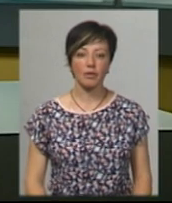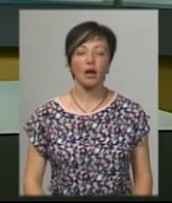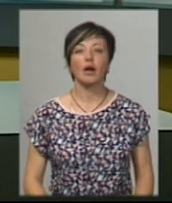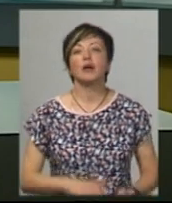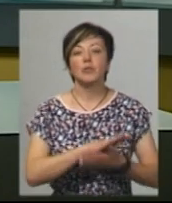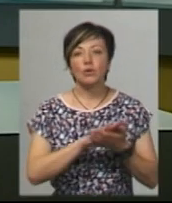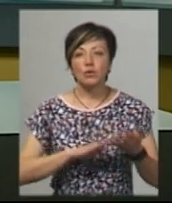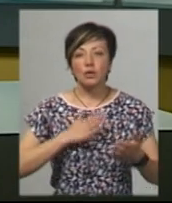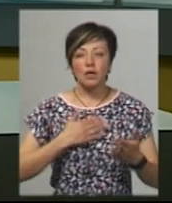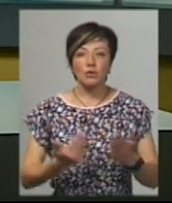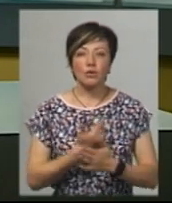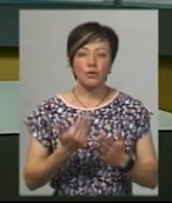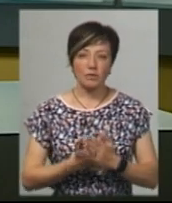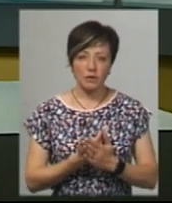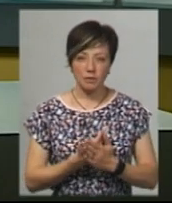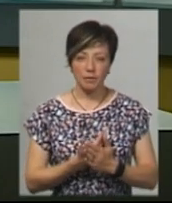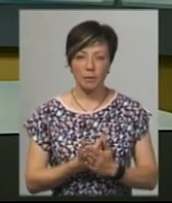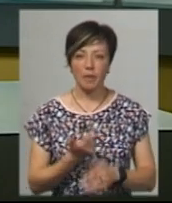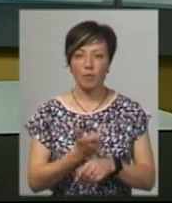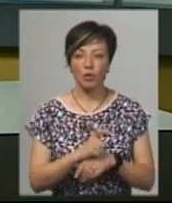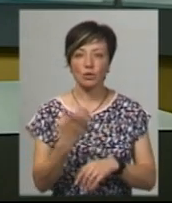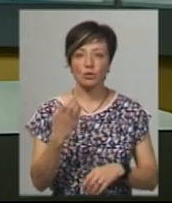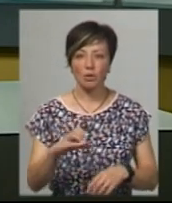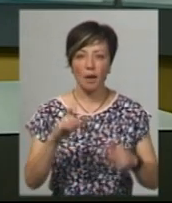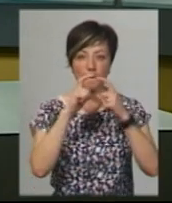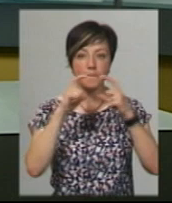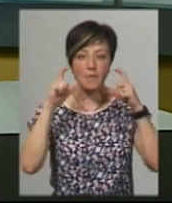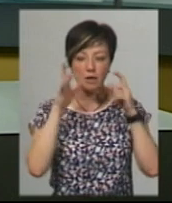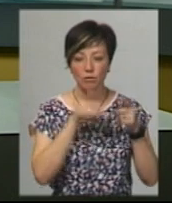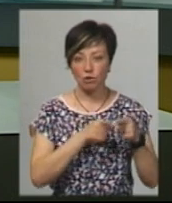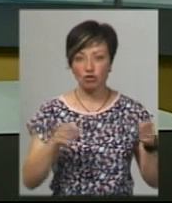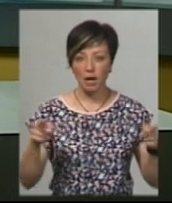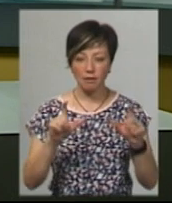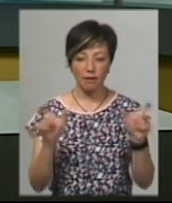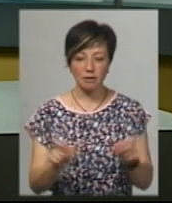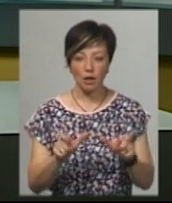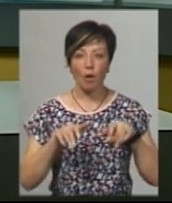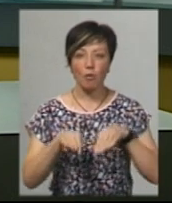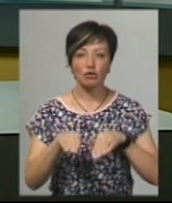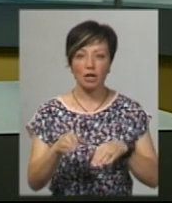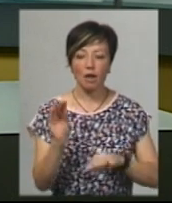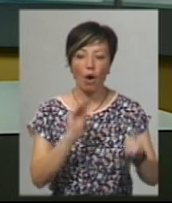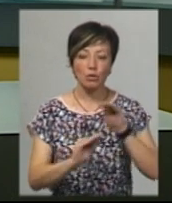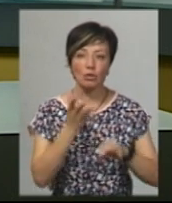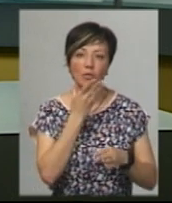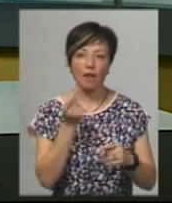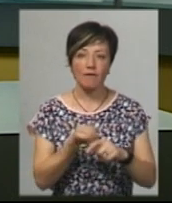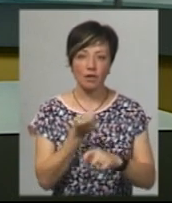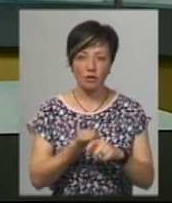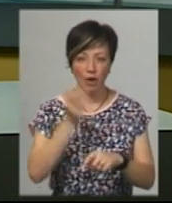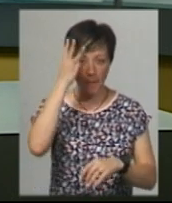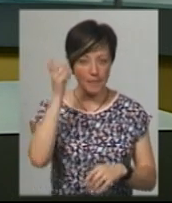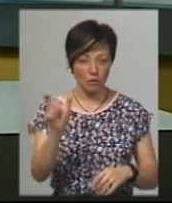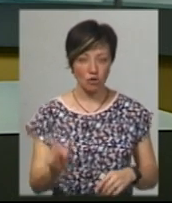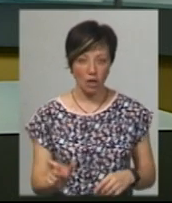Ми продовжуємо наш інформаційний випуск. Понад сотню масок під час карантину пошила і оздобила вишивкою хмельничанка Світлана